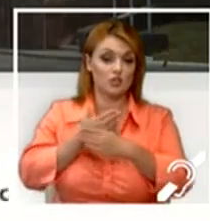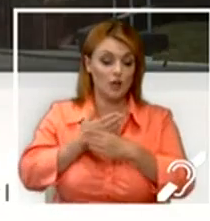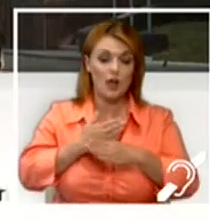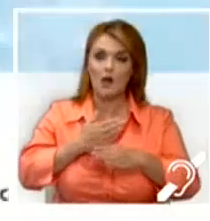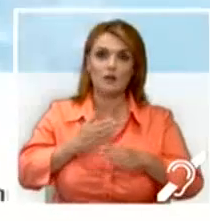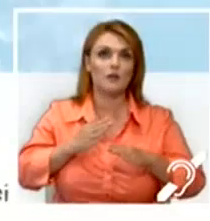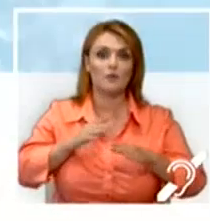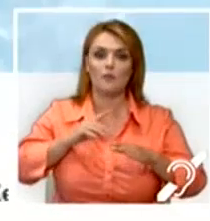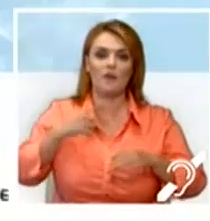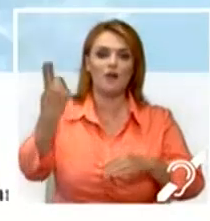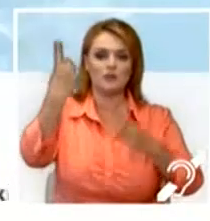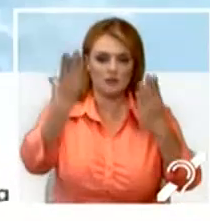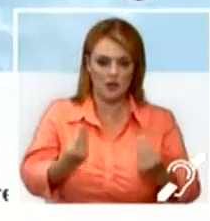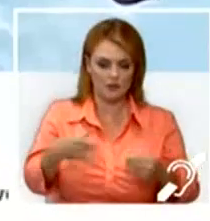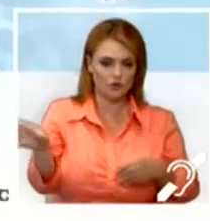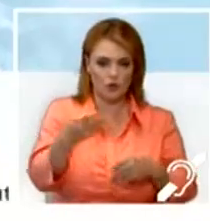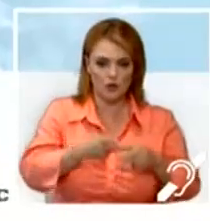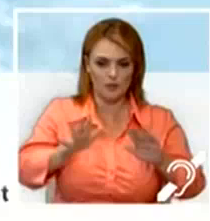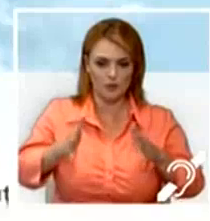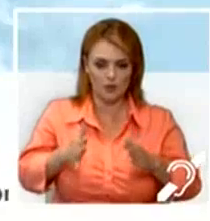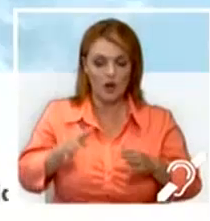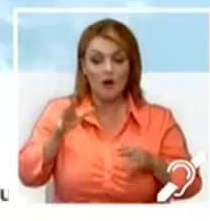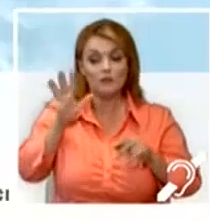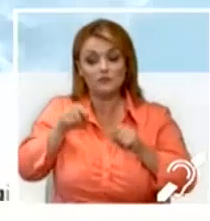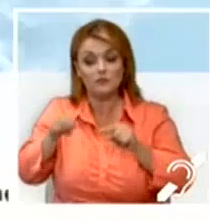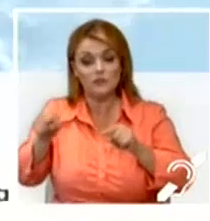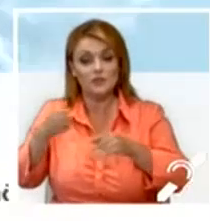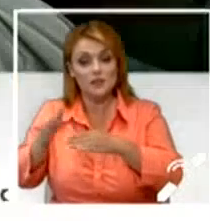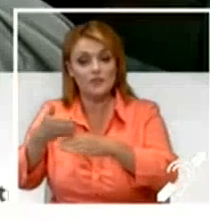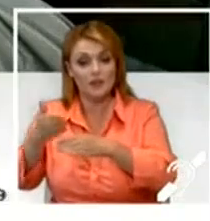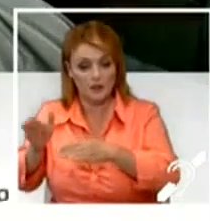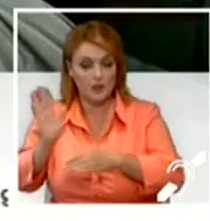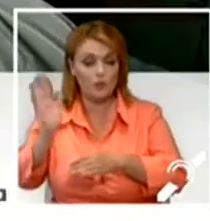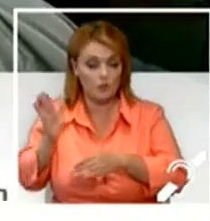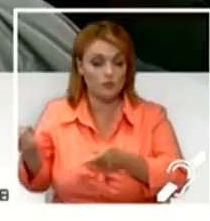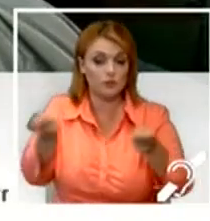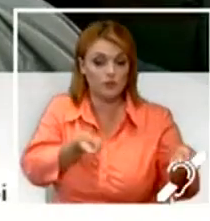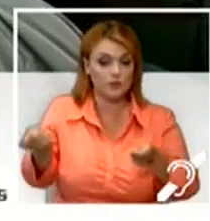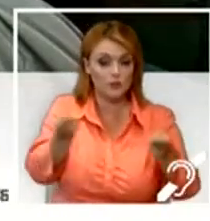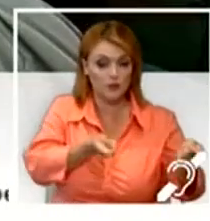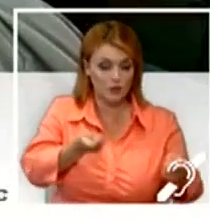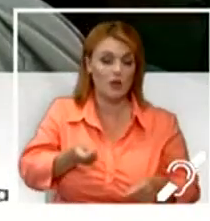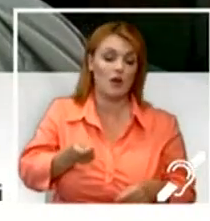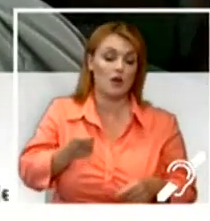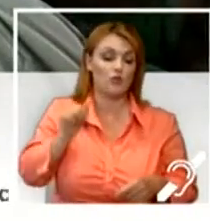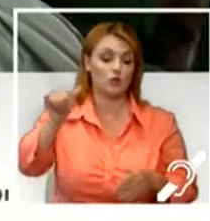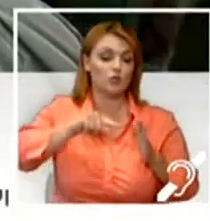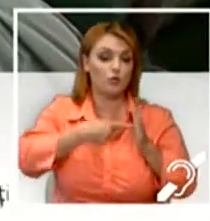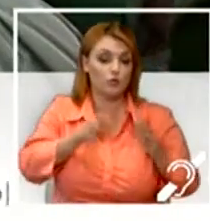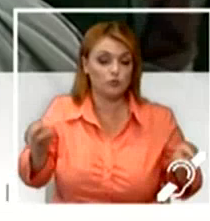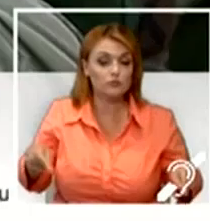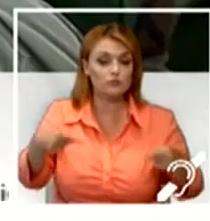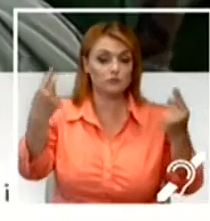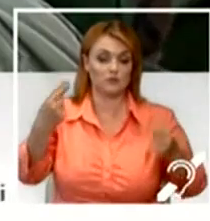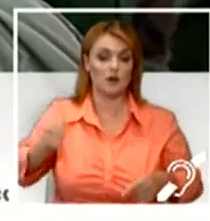În prezent, autoritățile din Republica Moldova sunt în curs de identificare a necesităților stringente ale Armatei Naționale, astfel